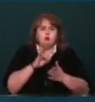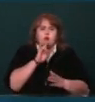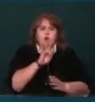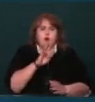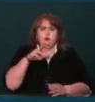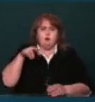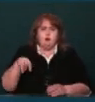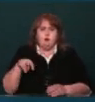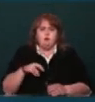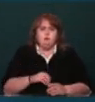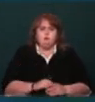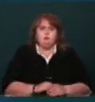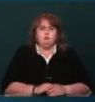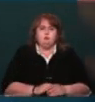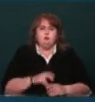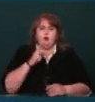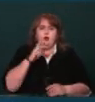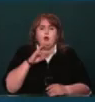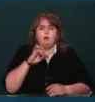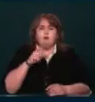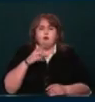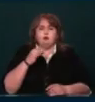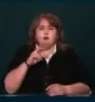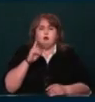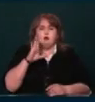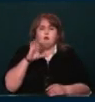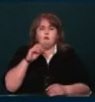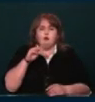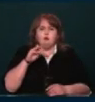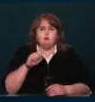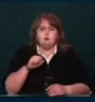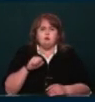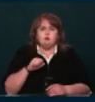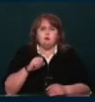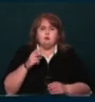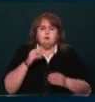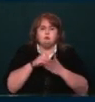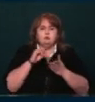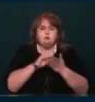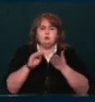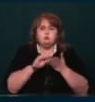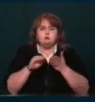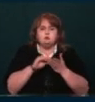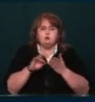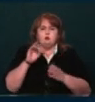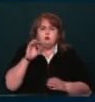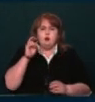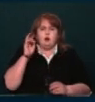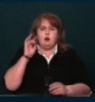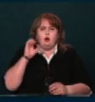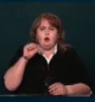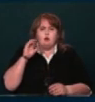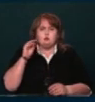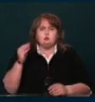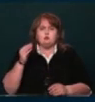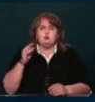буковками n и m. Энергия кванта, мы знаем, расписывается по формуле h ню